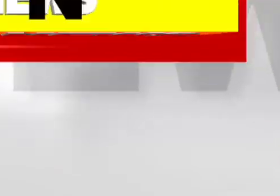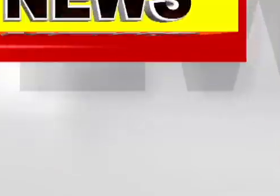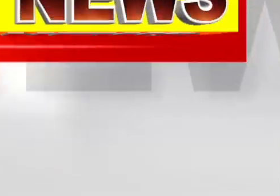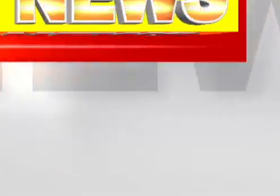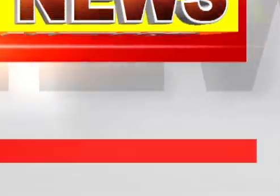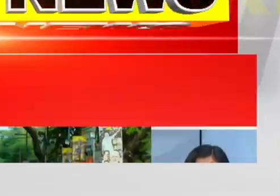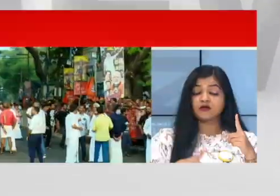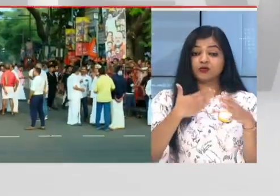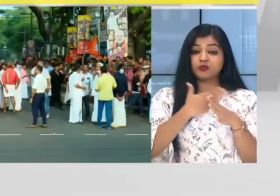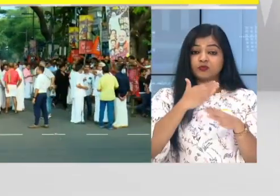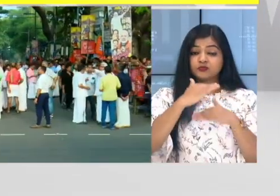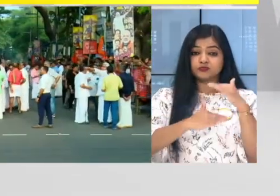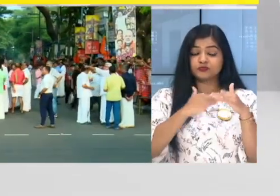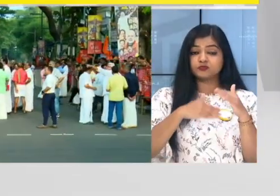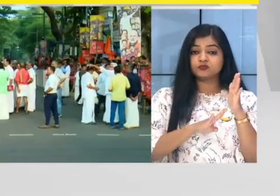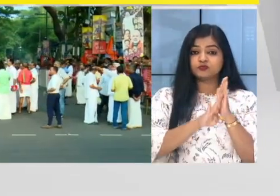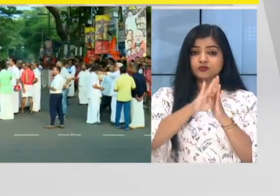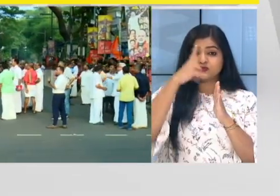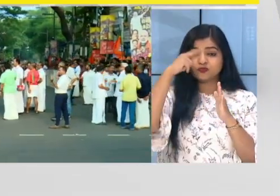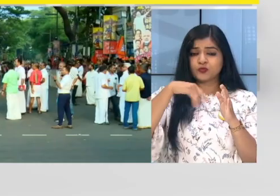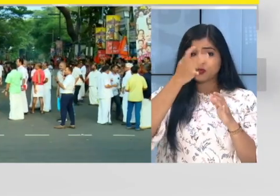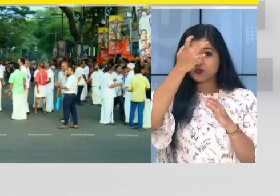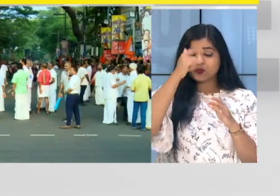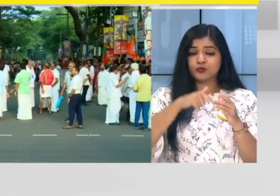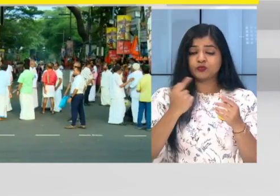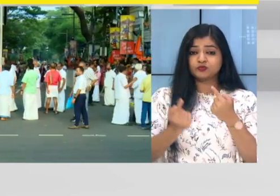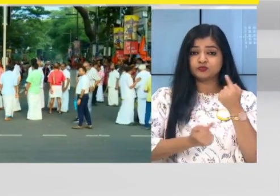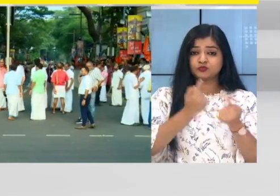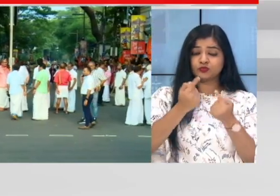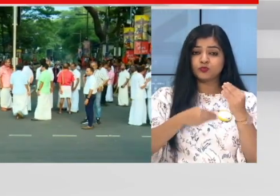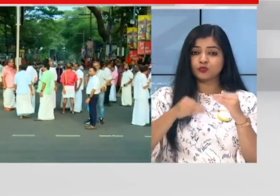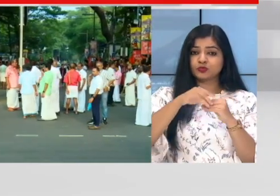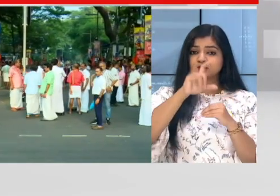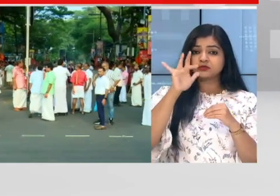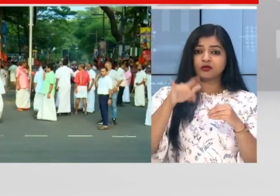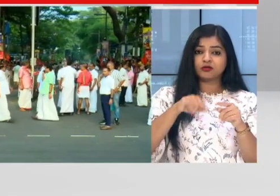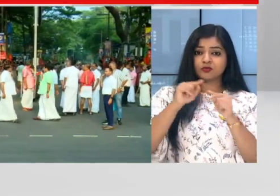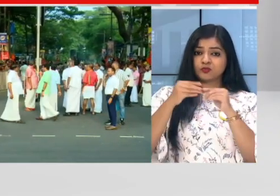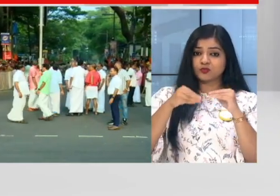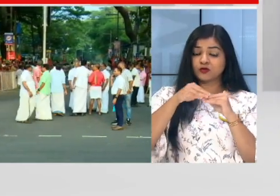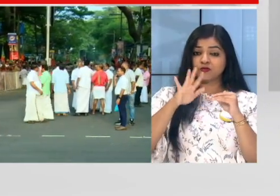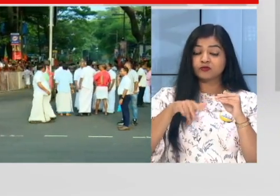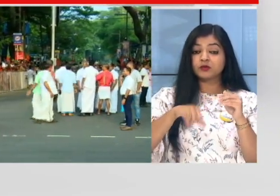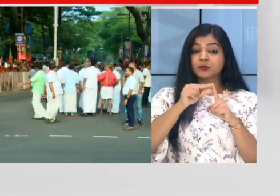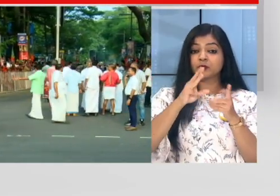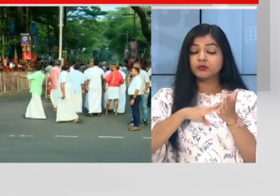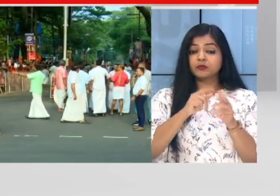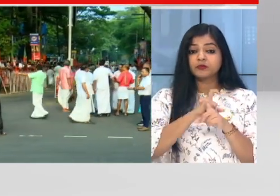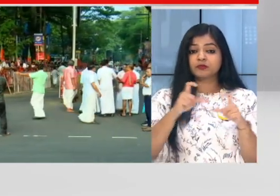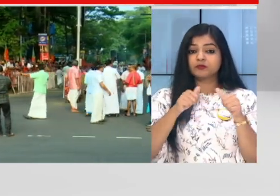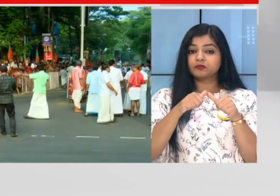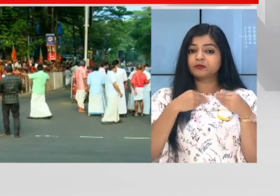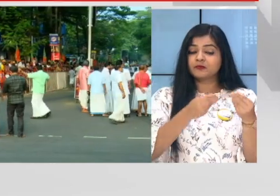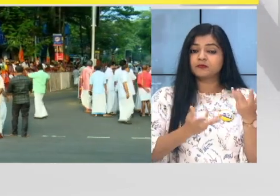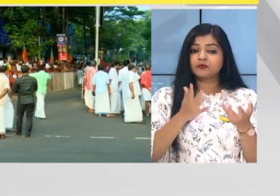വികസന പ്രശ്നങ്ങൾ സംബന്ധിച്ച് തുടർച്ചയായി ഉന്നയിച്ചുകൊണ്ടിരിക്കുന്ന വിമർശനങ്ങൾക്ക് പ്രധാനമന്ത്രി നേരിട്ട് മറുപടി പറയും എന്ന് പൊതുവെ വിലയിരുത്തുന്നുണ്ട്. പ്രത്യേകിച്ച് ഒരു